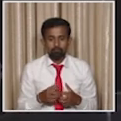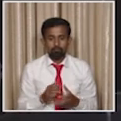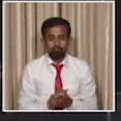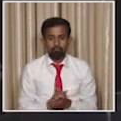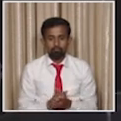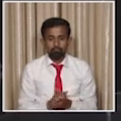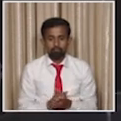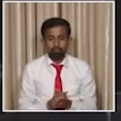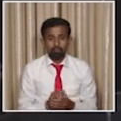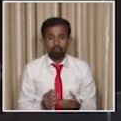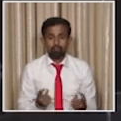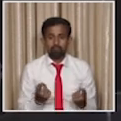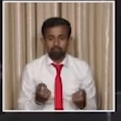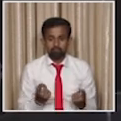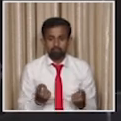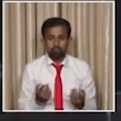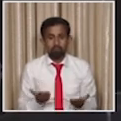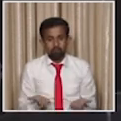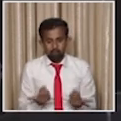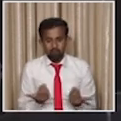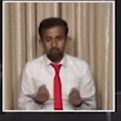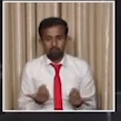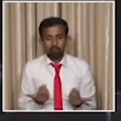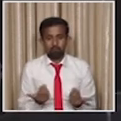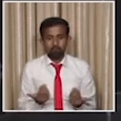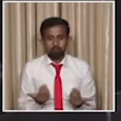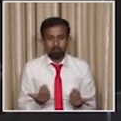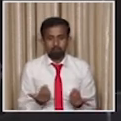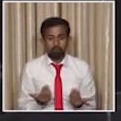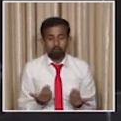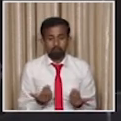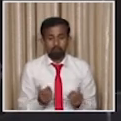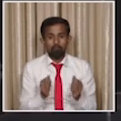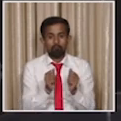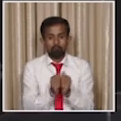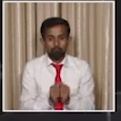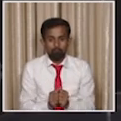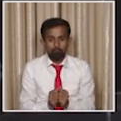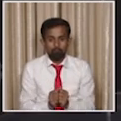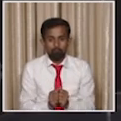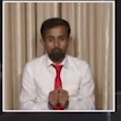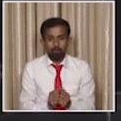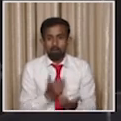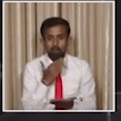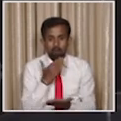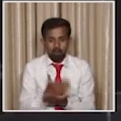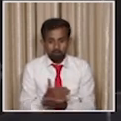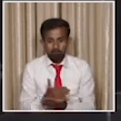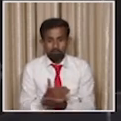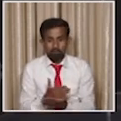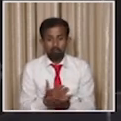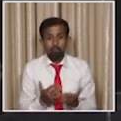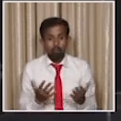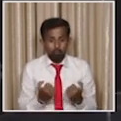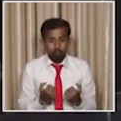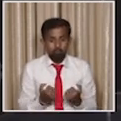ඒ අවශ්‍යතාවය ඉෂ්ට කර ගැනීම සඳහා වෙච්ච වැඩපිළිවෙල නවත්තන්න කළ